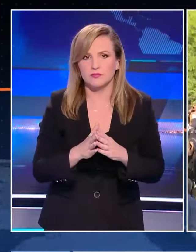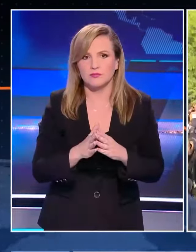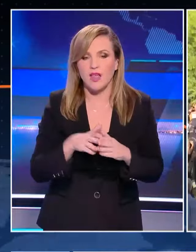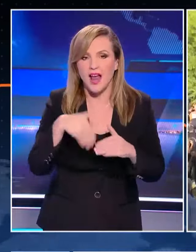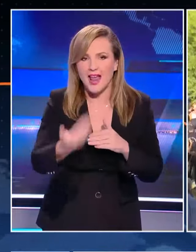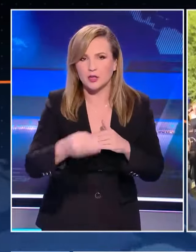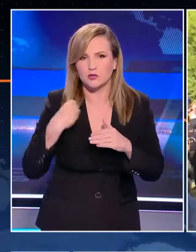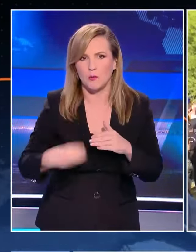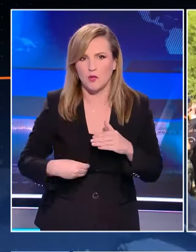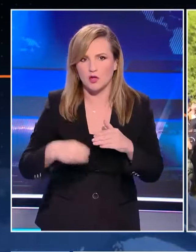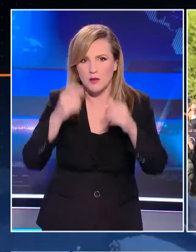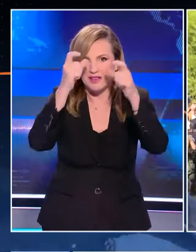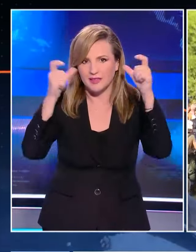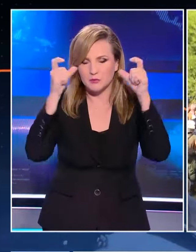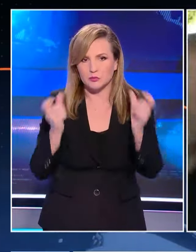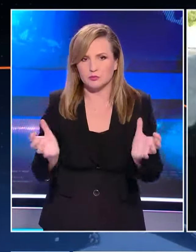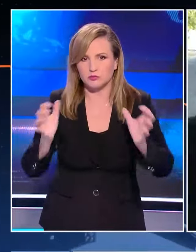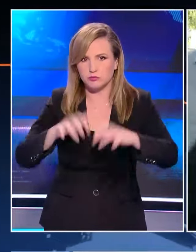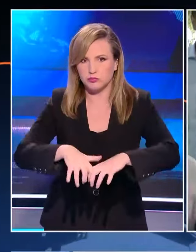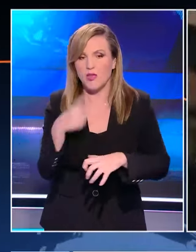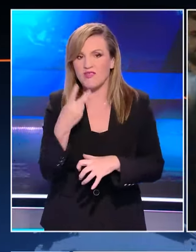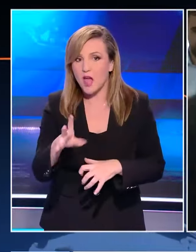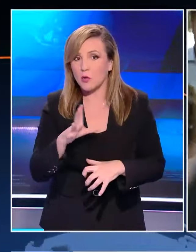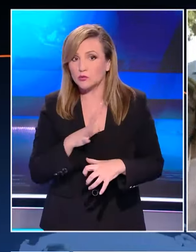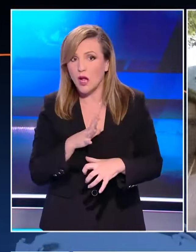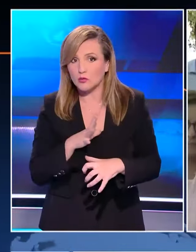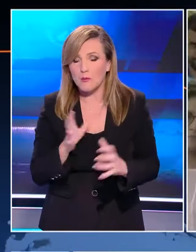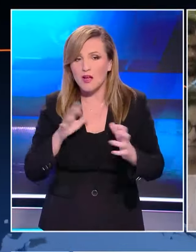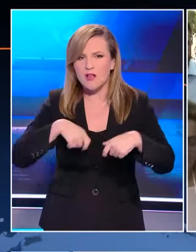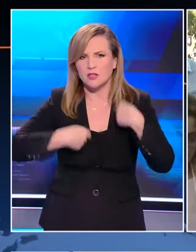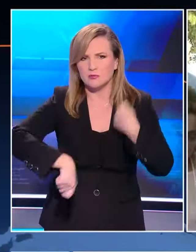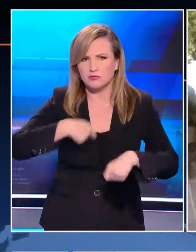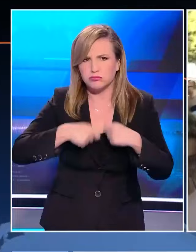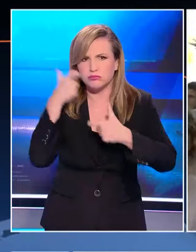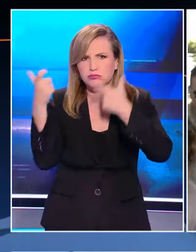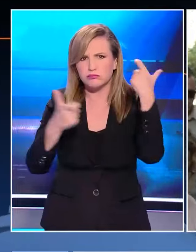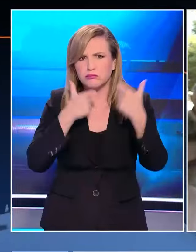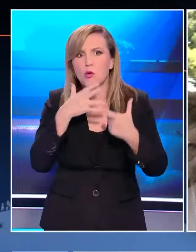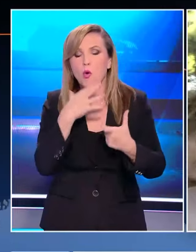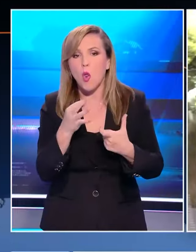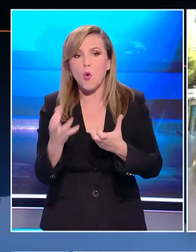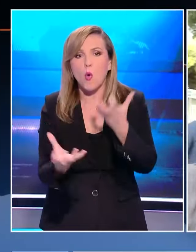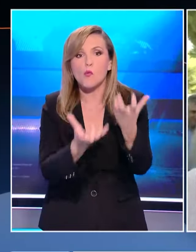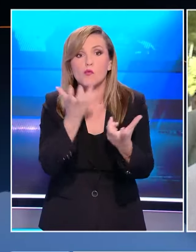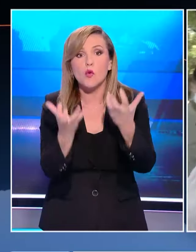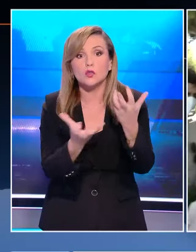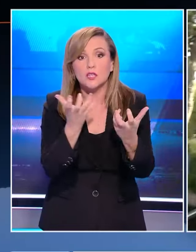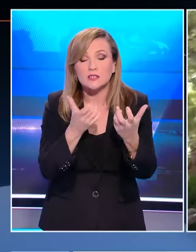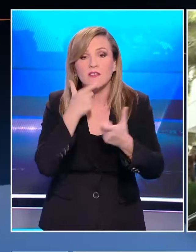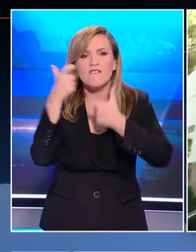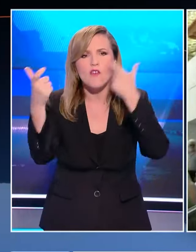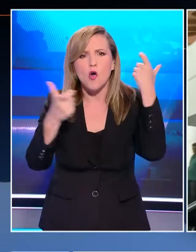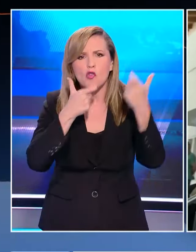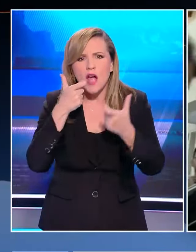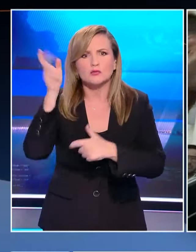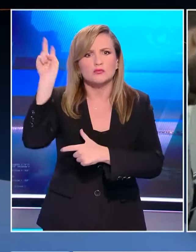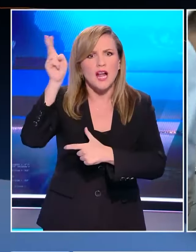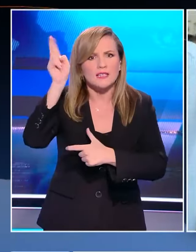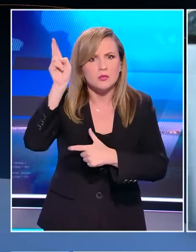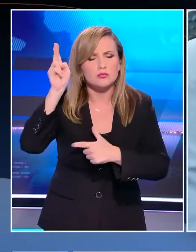Έξω από το Δημαρχείο Πεντέλης είχαν συγκεντρωθεί περίπου 200 άτομα διαμαρτυρώμενα για την έκταση της φωτιάς, φωνάζοντας συνθήματα κατά